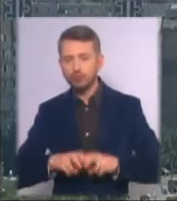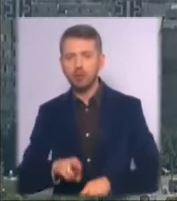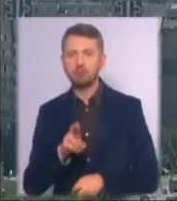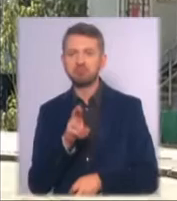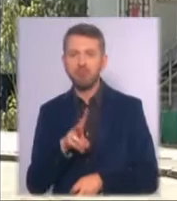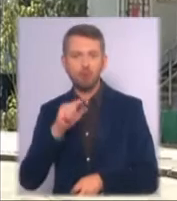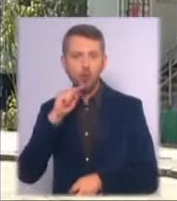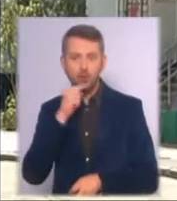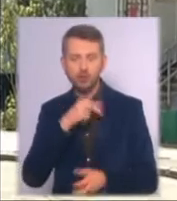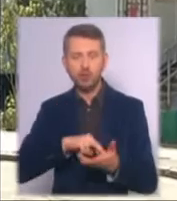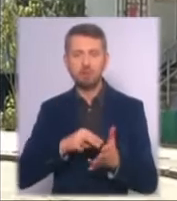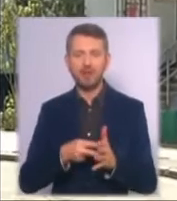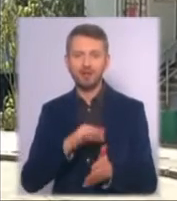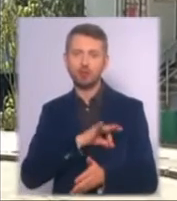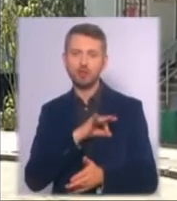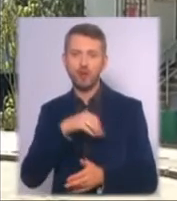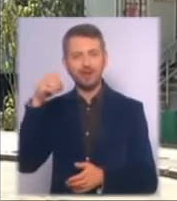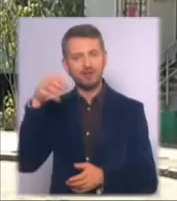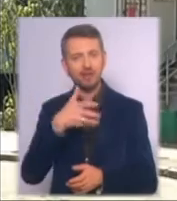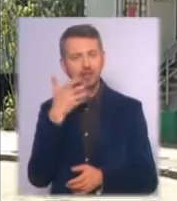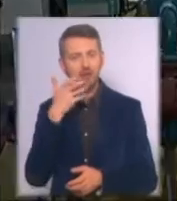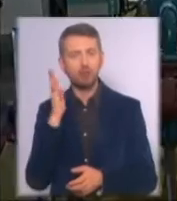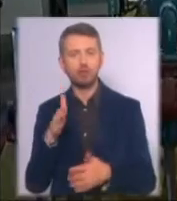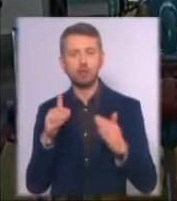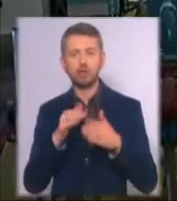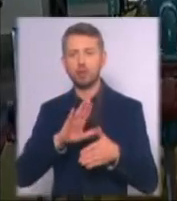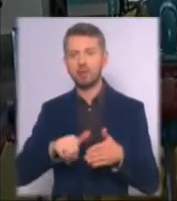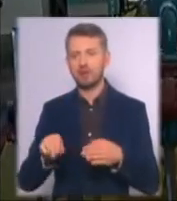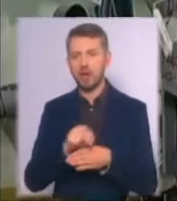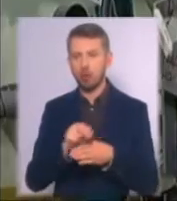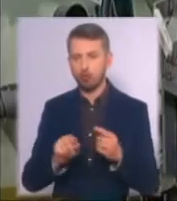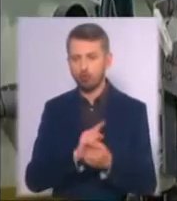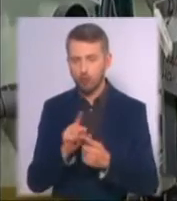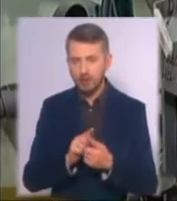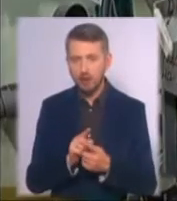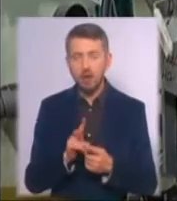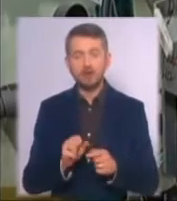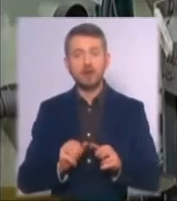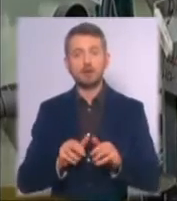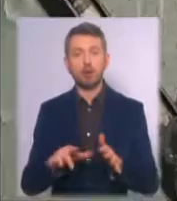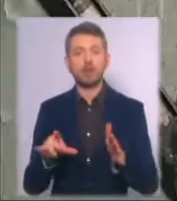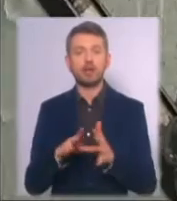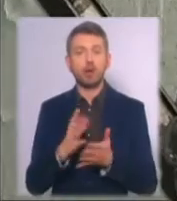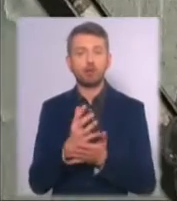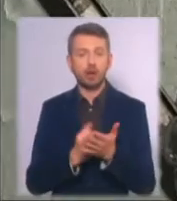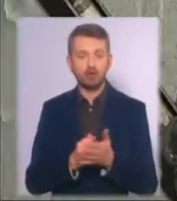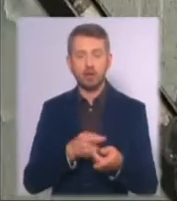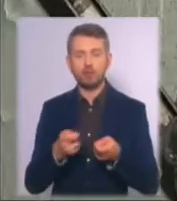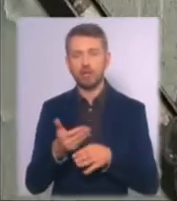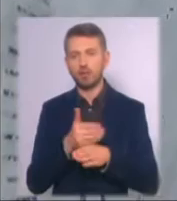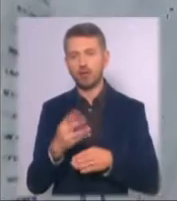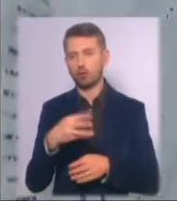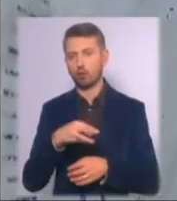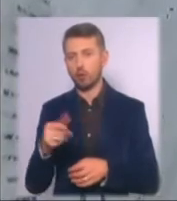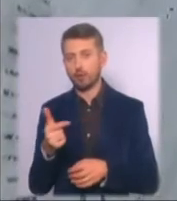плані споживання світла і тепла стане будинок після реконструкції. На заходи з енергозбереження влада виділила 40 мільйонів гривень. Але